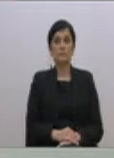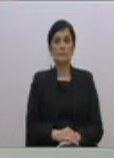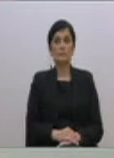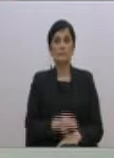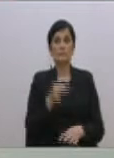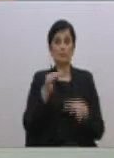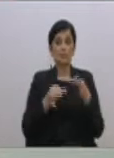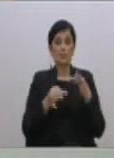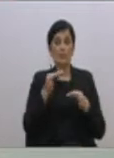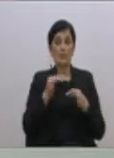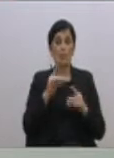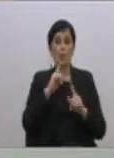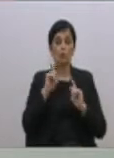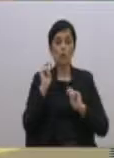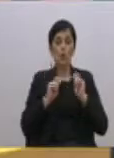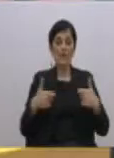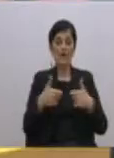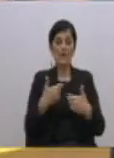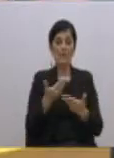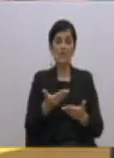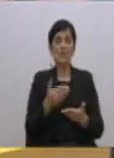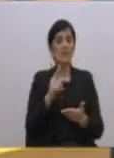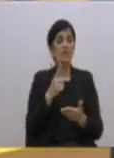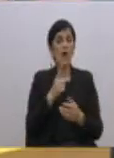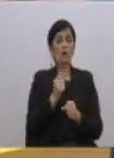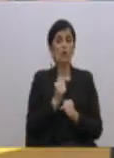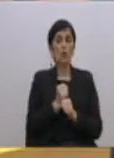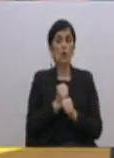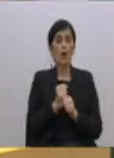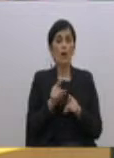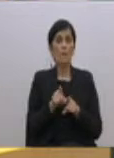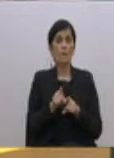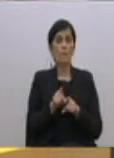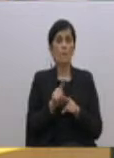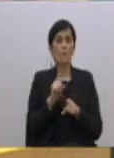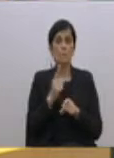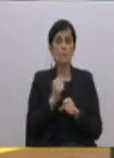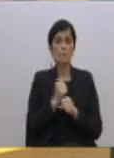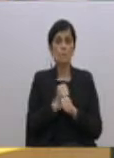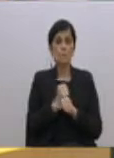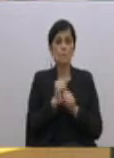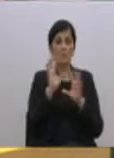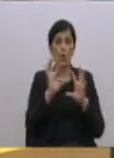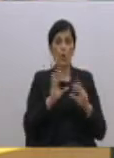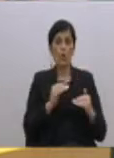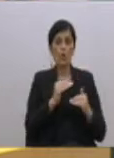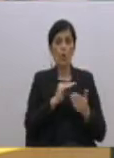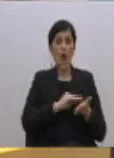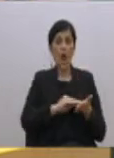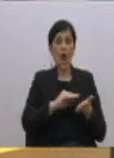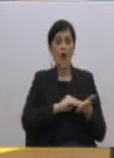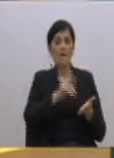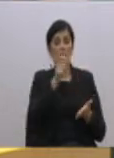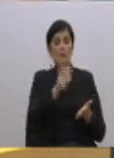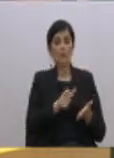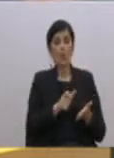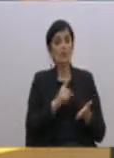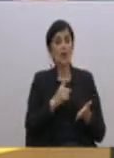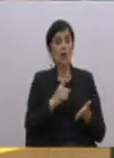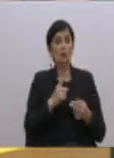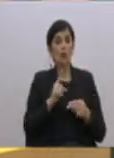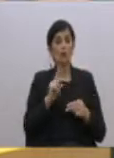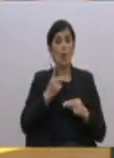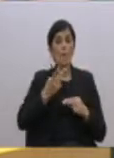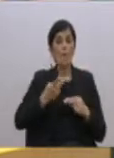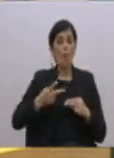S-a martat conferința Sinași. Aketes, conuratul Aketes, este Constituția sau Torema. E simitom ca Aketes, urma